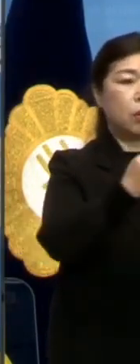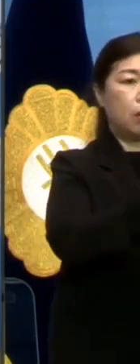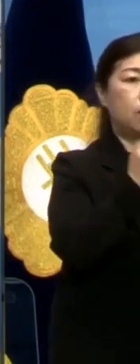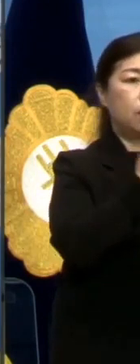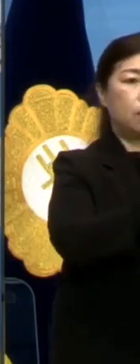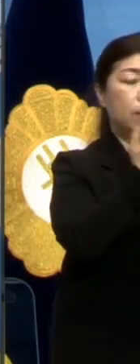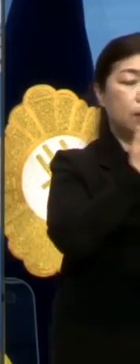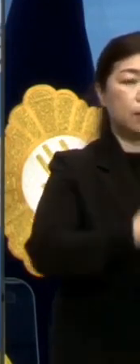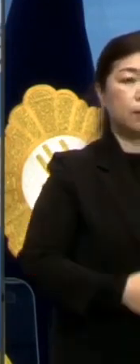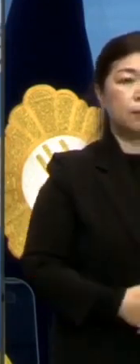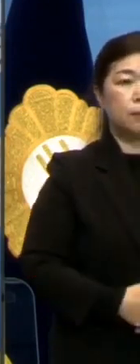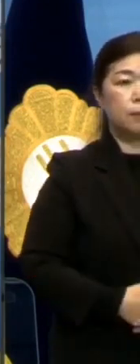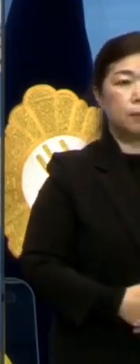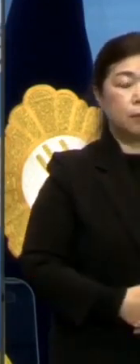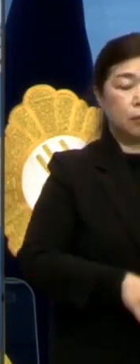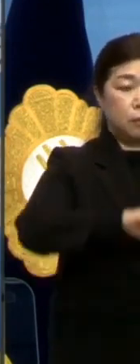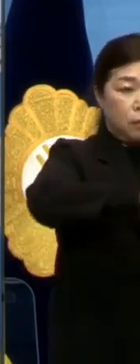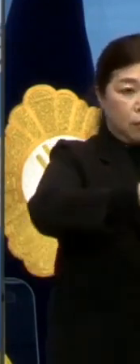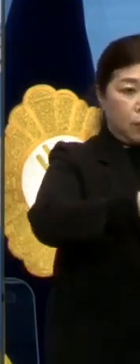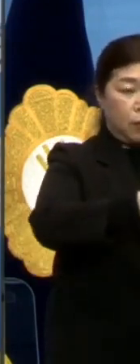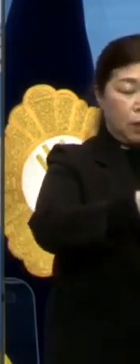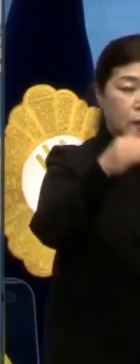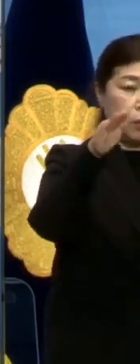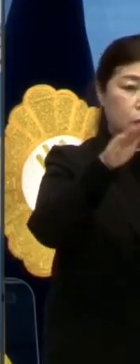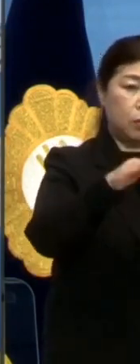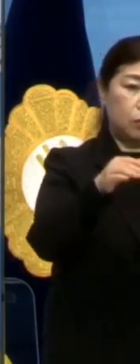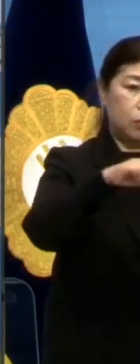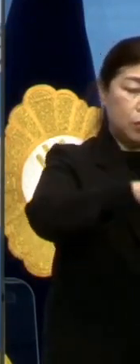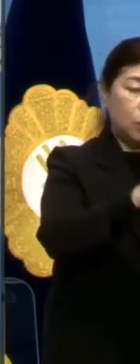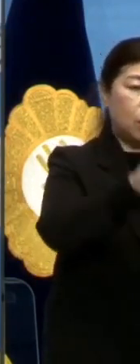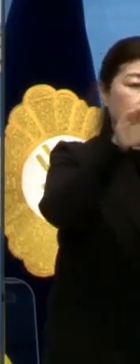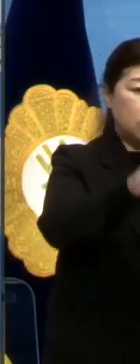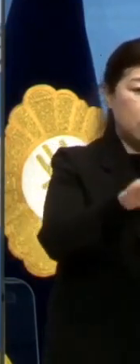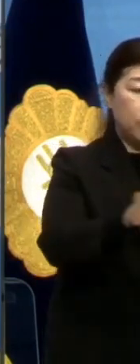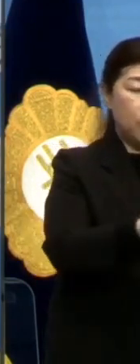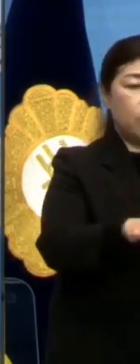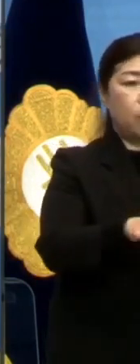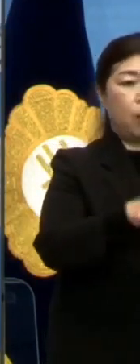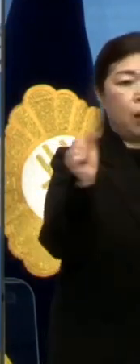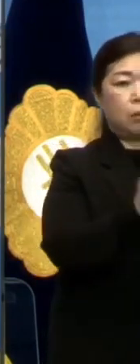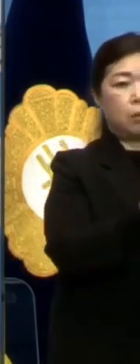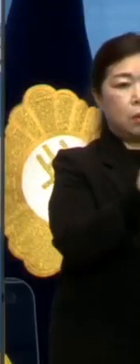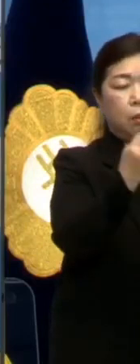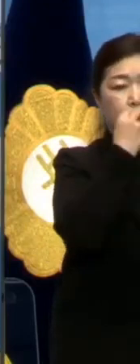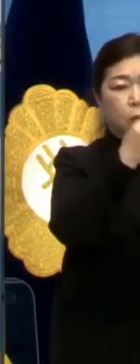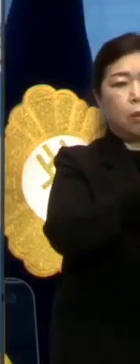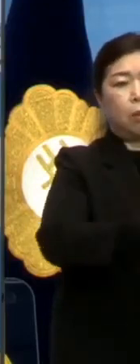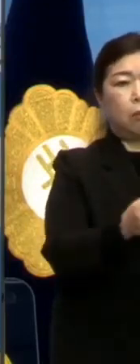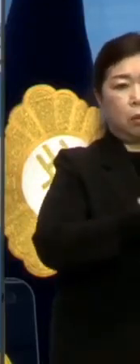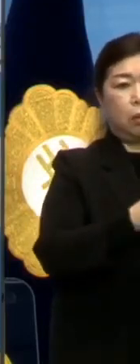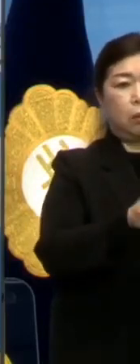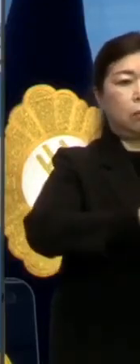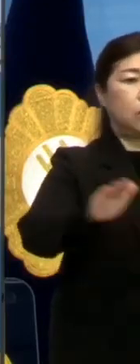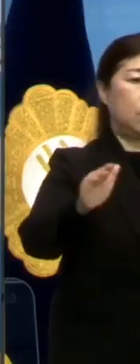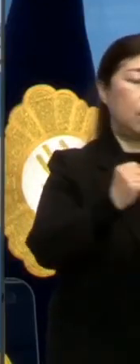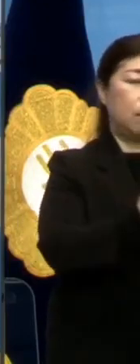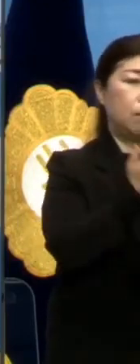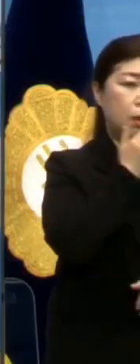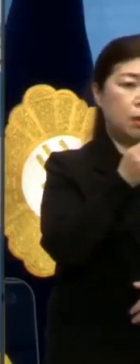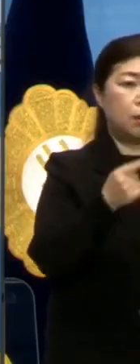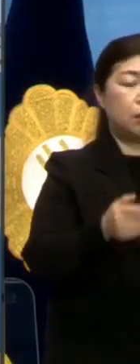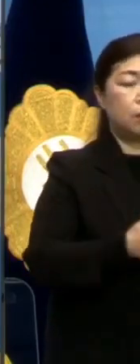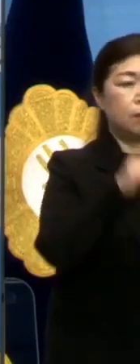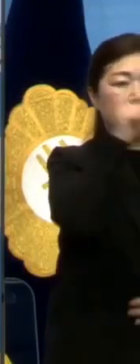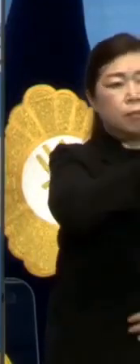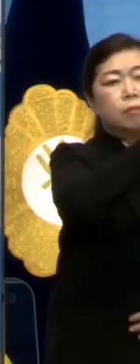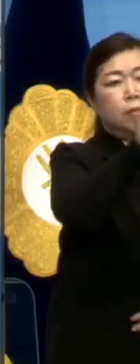있습니다. 처벌 수위가 낮아지면 돈으로 사람 목숨을 처리하는 악순환이 반복될 것입니다.